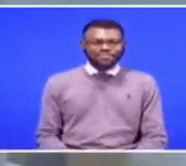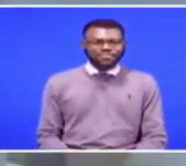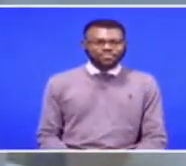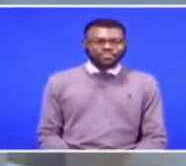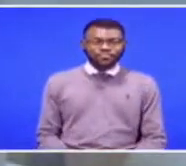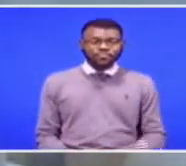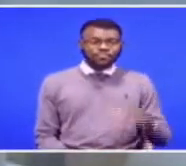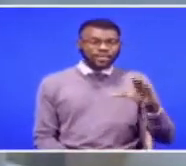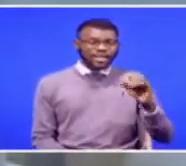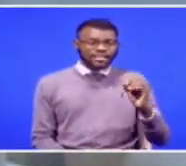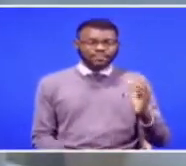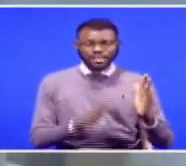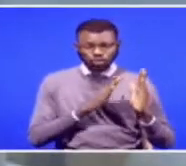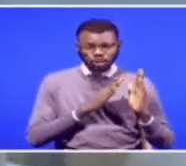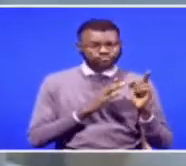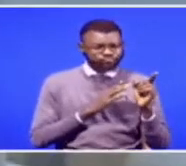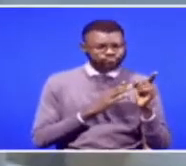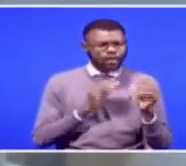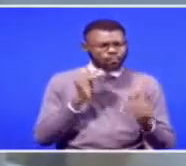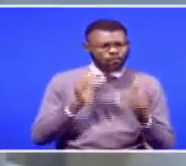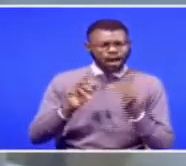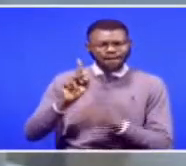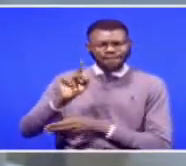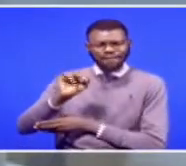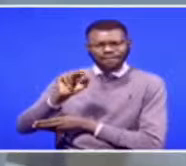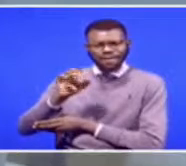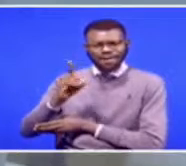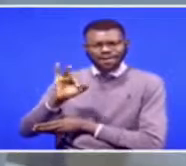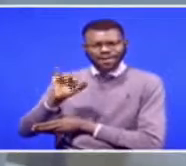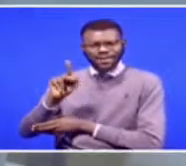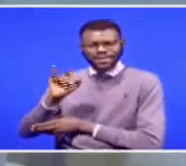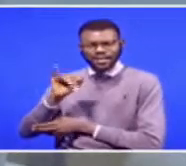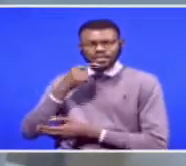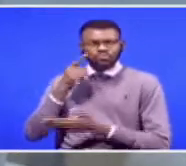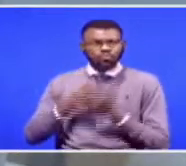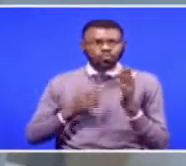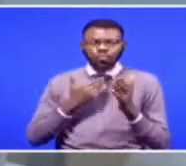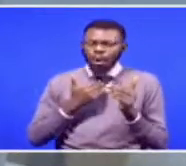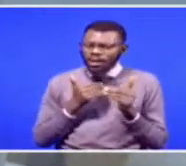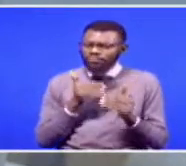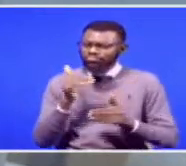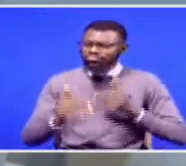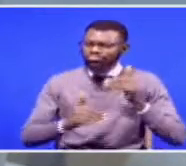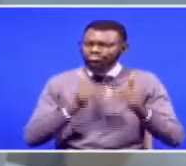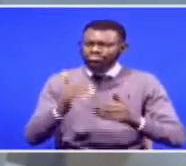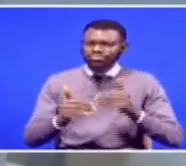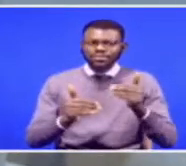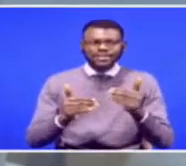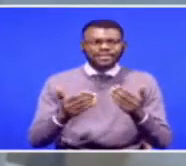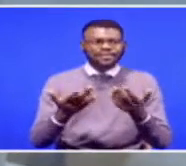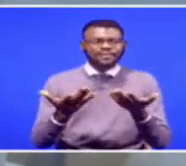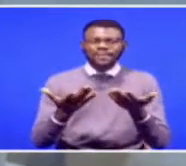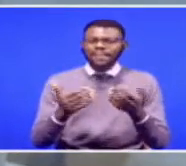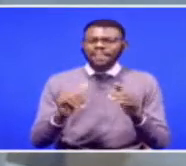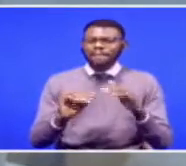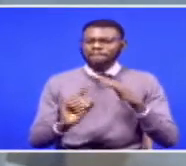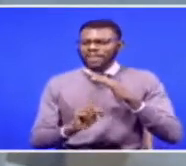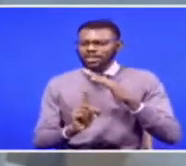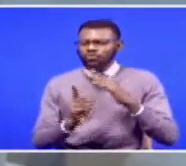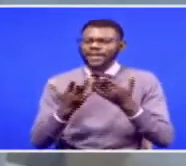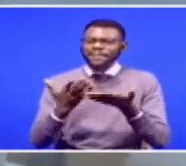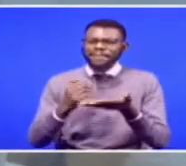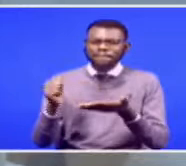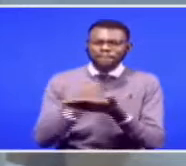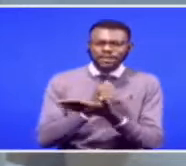Waziri wa Usalama Profesa Kithure Kindiki ameahidi kufuatilia kwa karibu shughuli katika idara ya uhamiaji jumba la